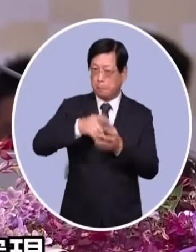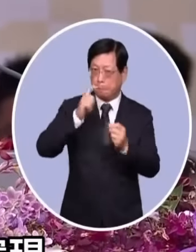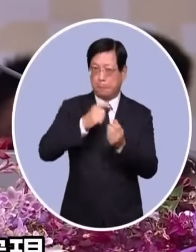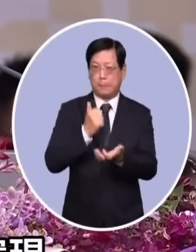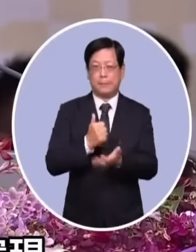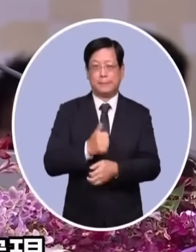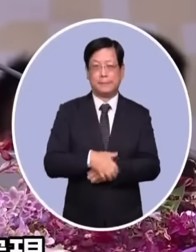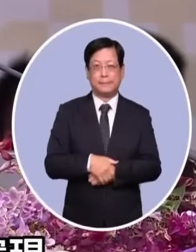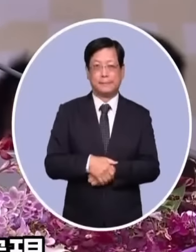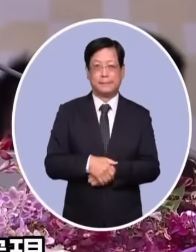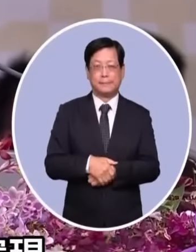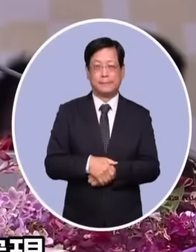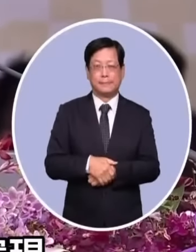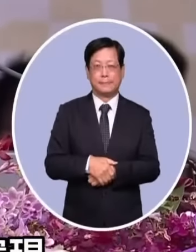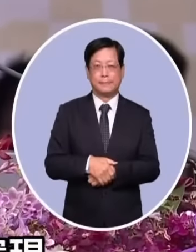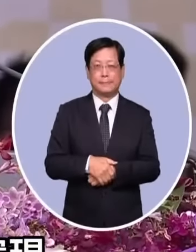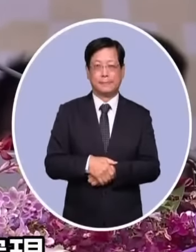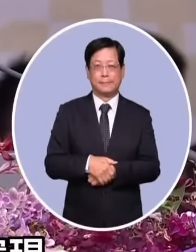实现。